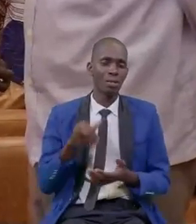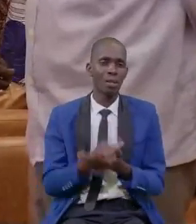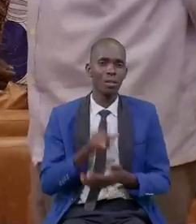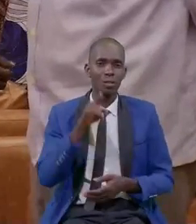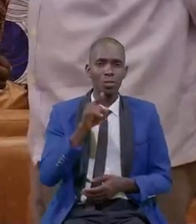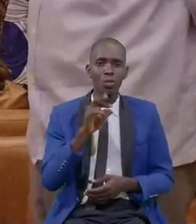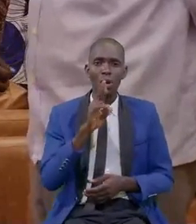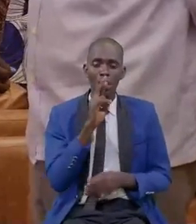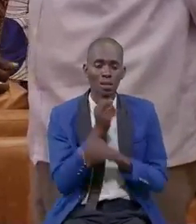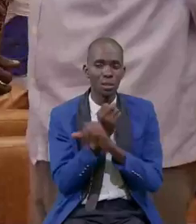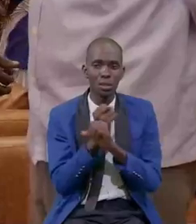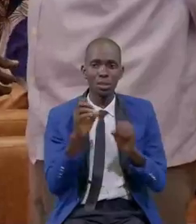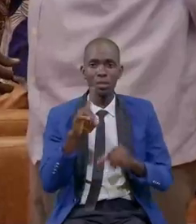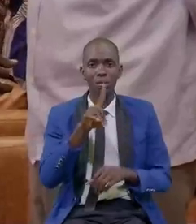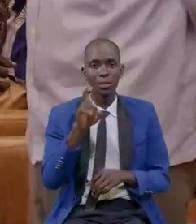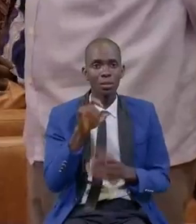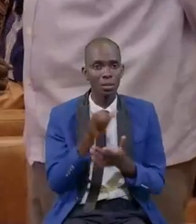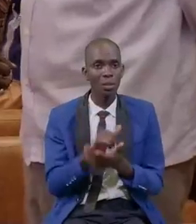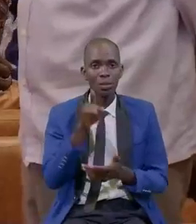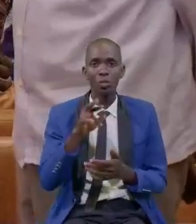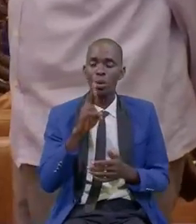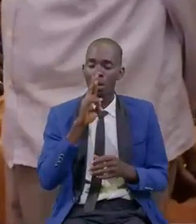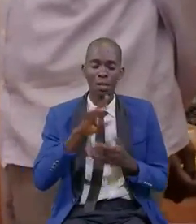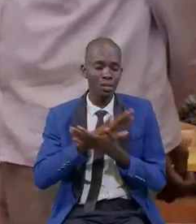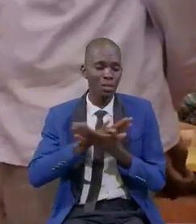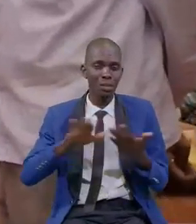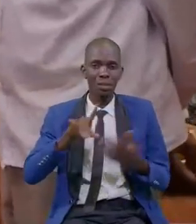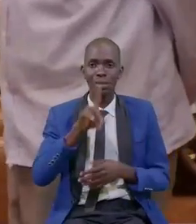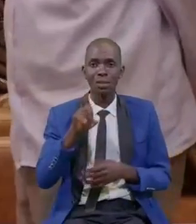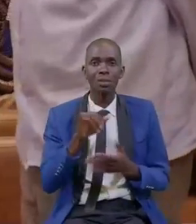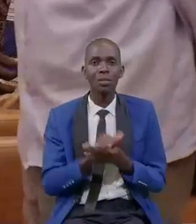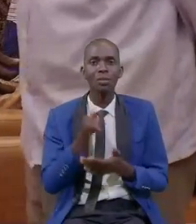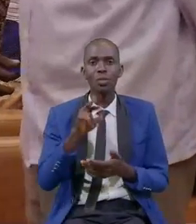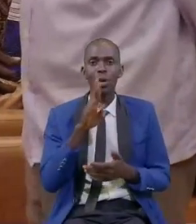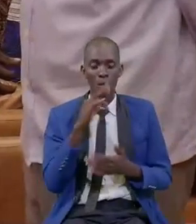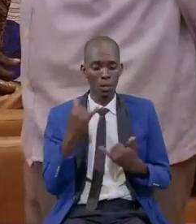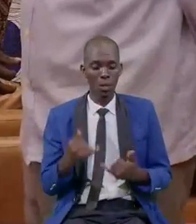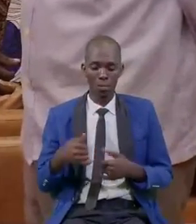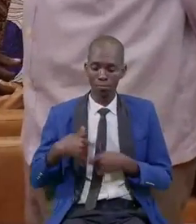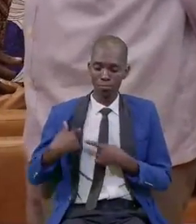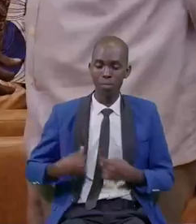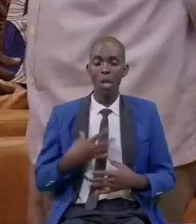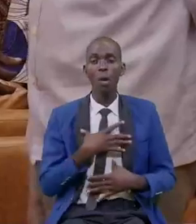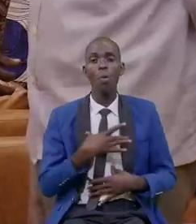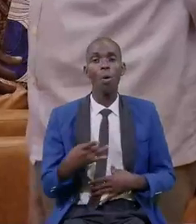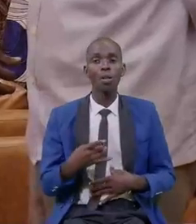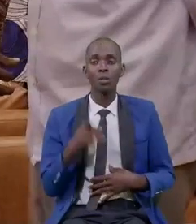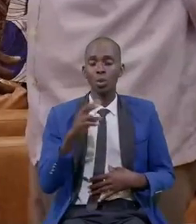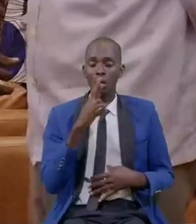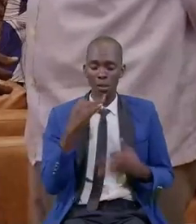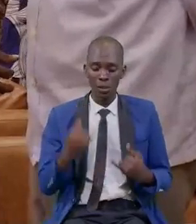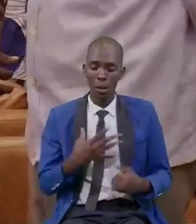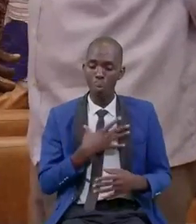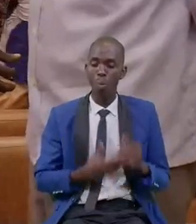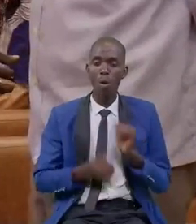sauvé? Vous êtes purifié? Vous êtes blanc? Vous êtes plus blanc que la